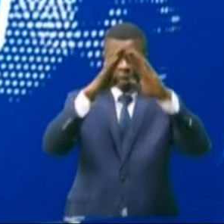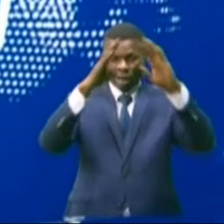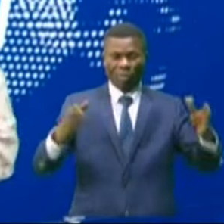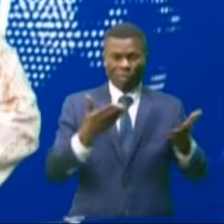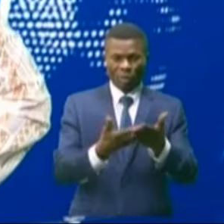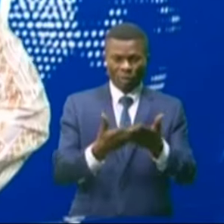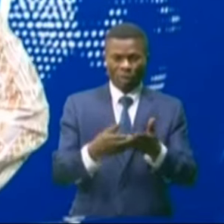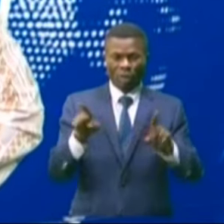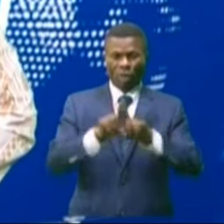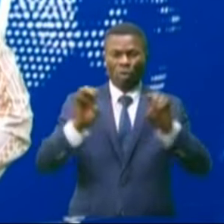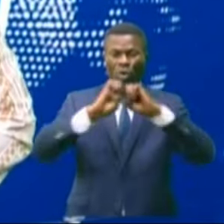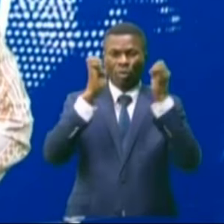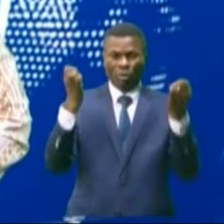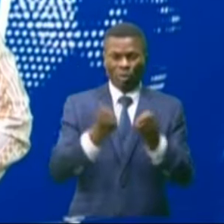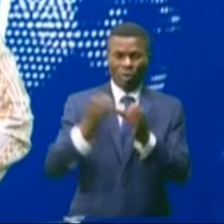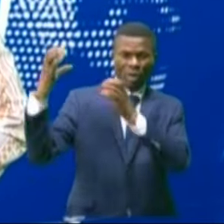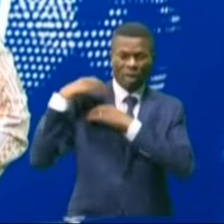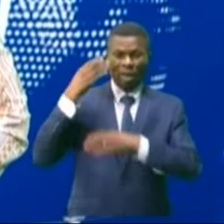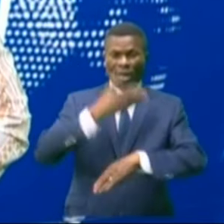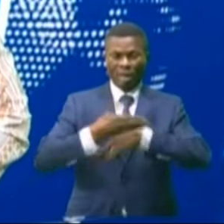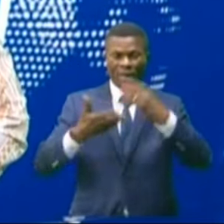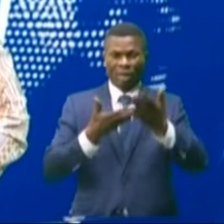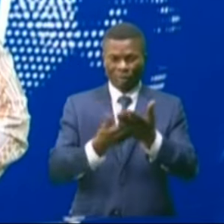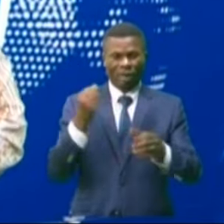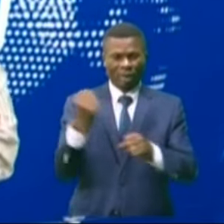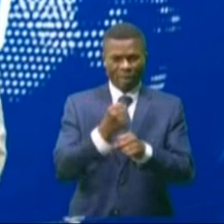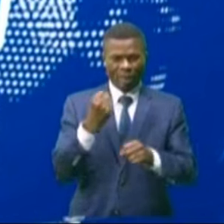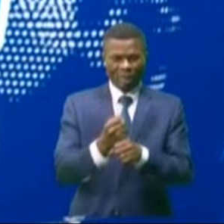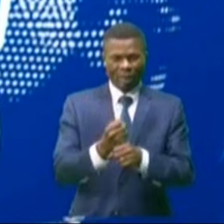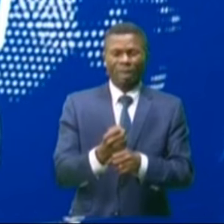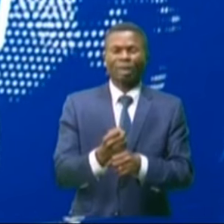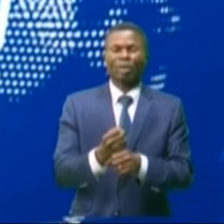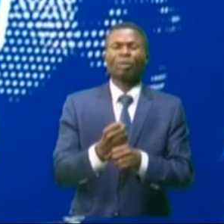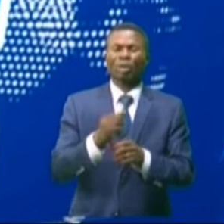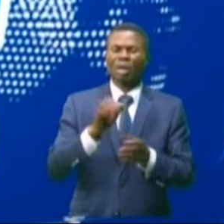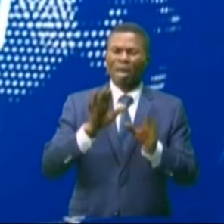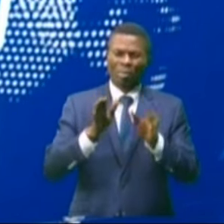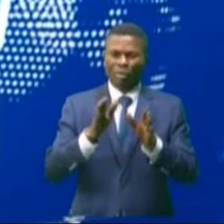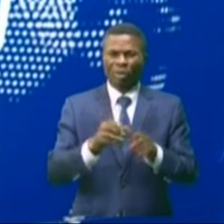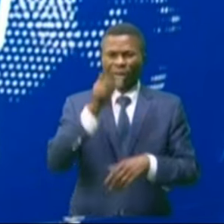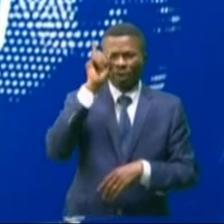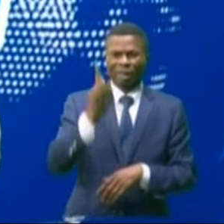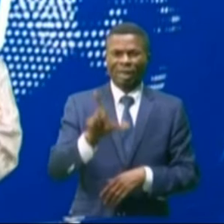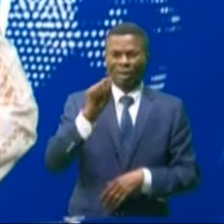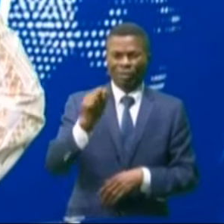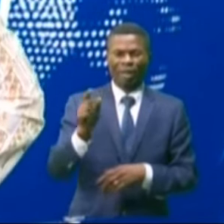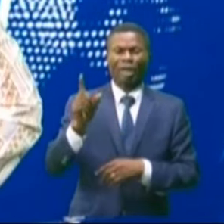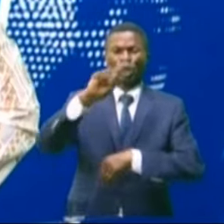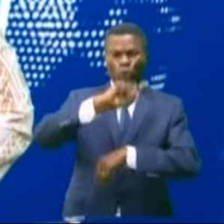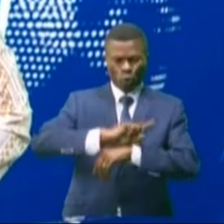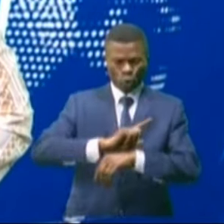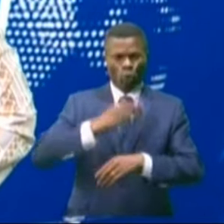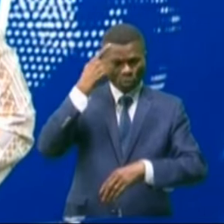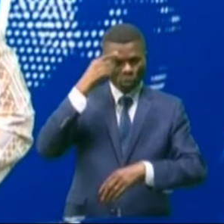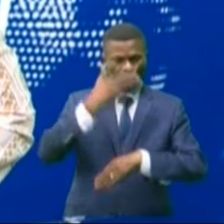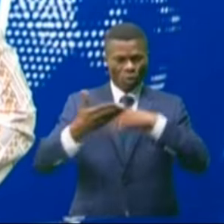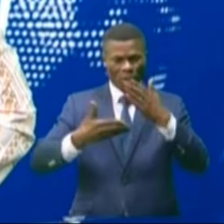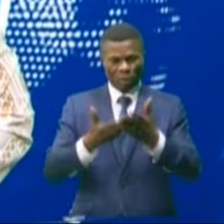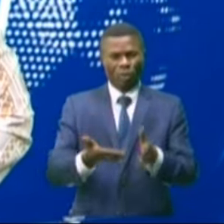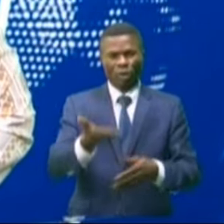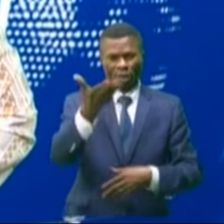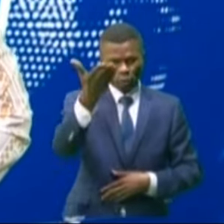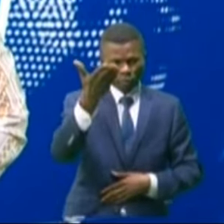Selon l'entreprise en charge de la construction, les travaux vont durer plus ou moins 120 jours. D'autres détails avec Ricardo